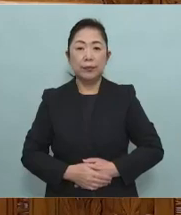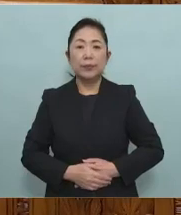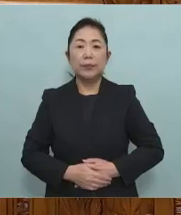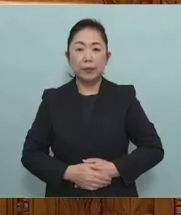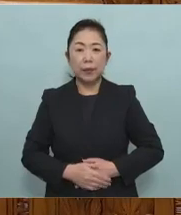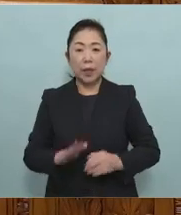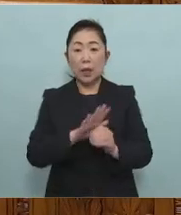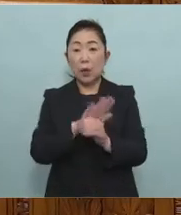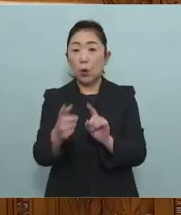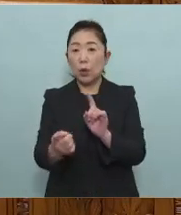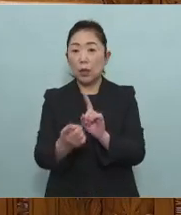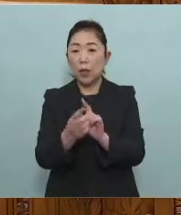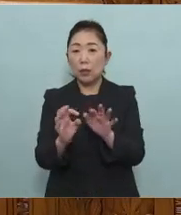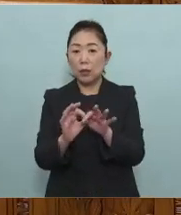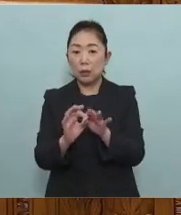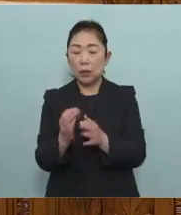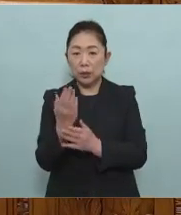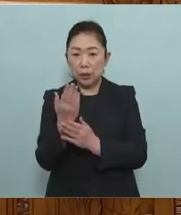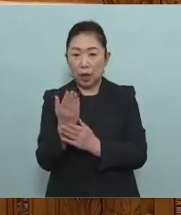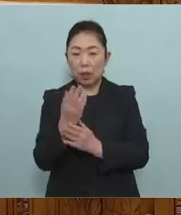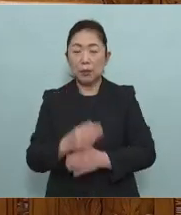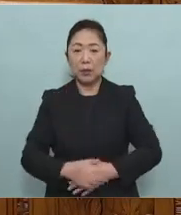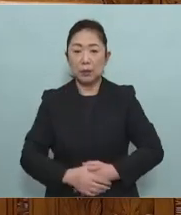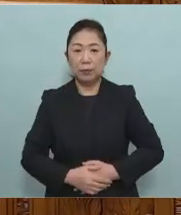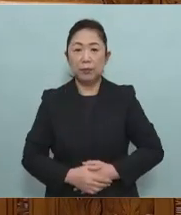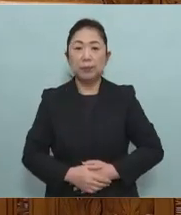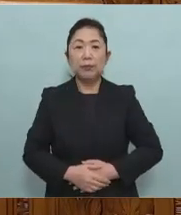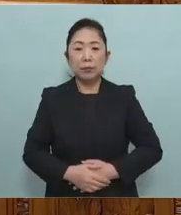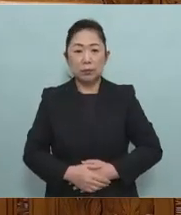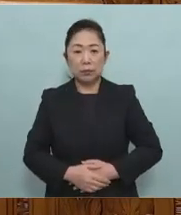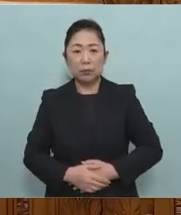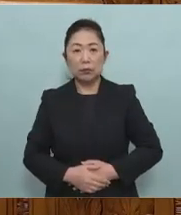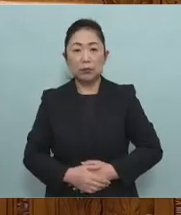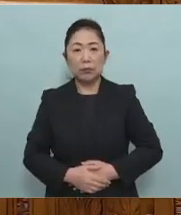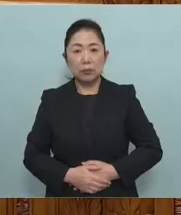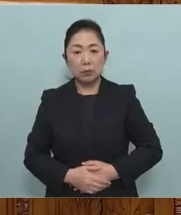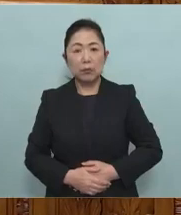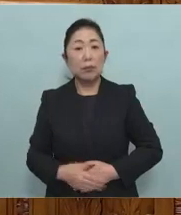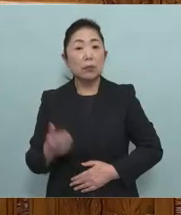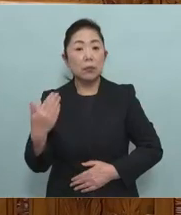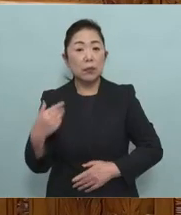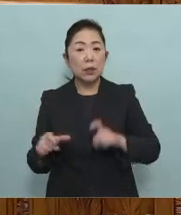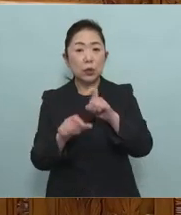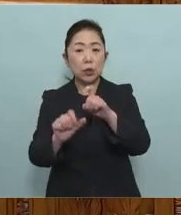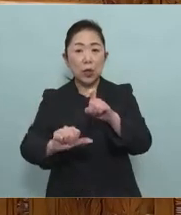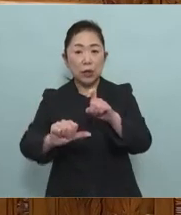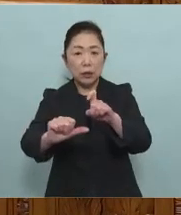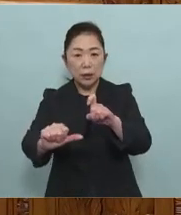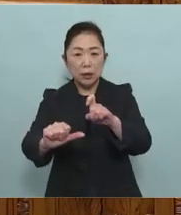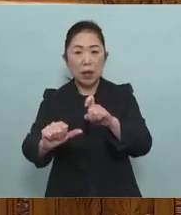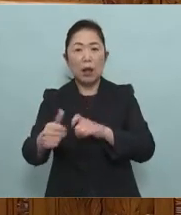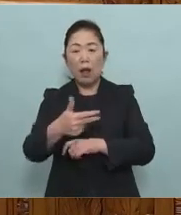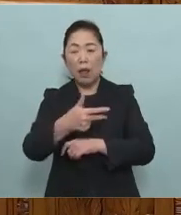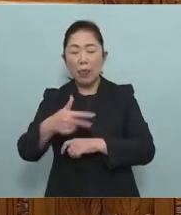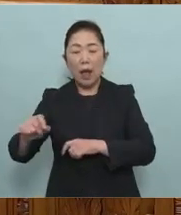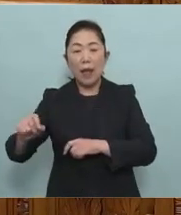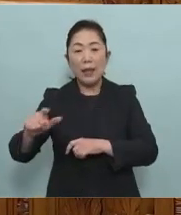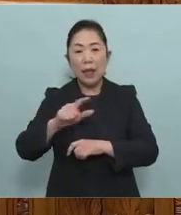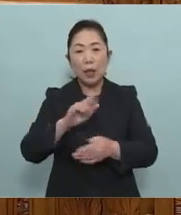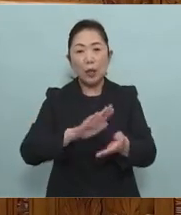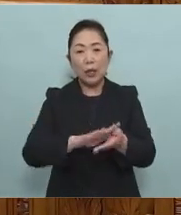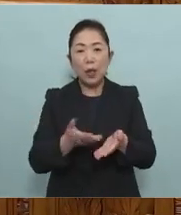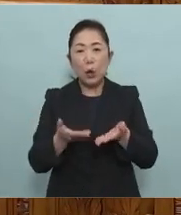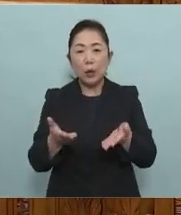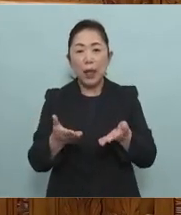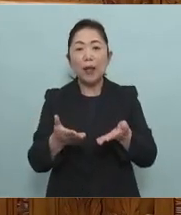コロナ対策について伺います。5日の衆議院本会議で第7波における医療提供体制